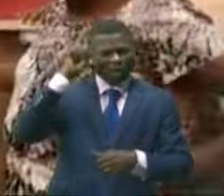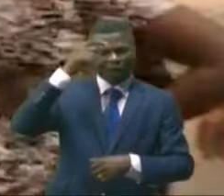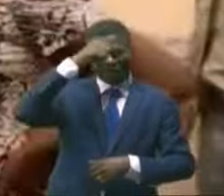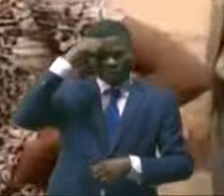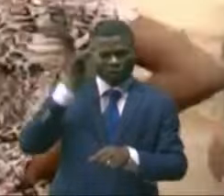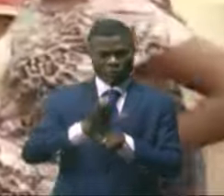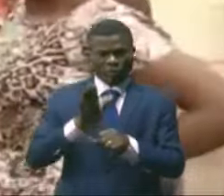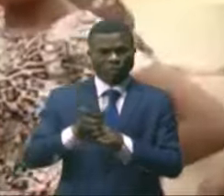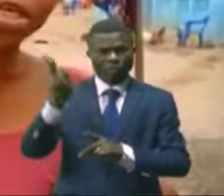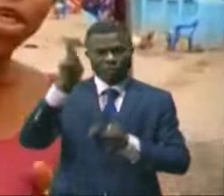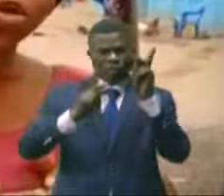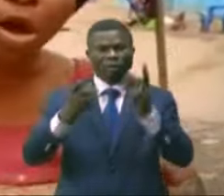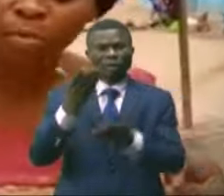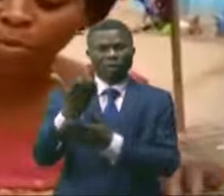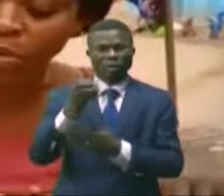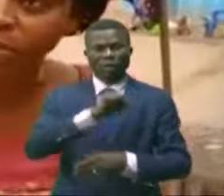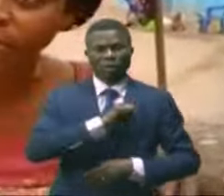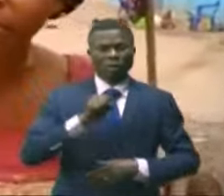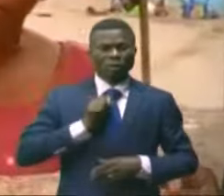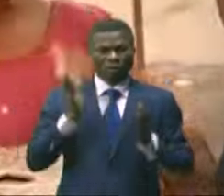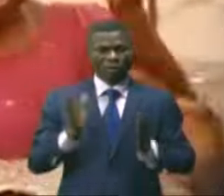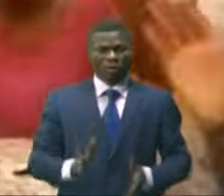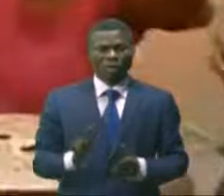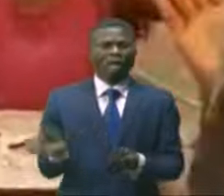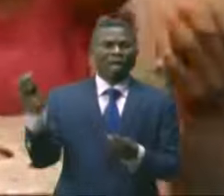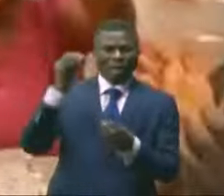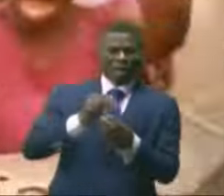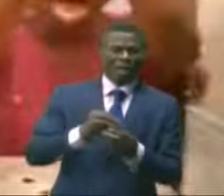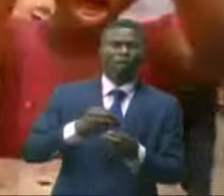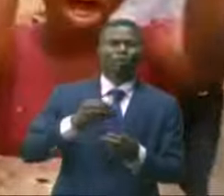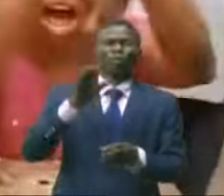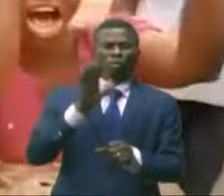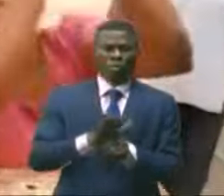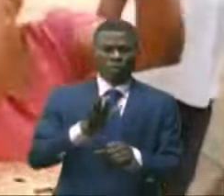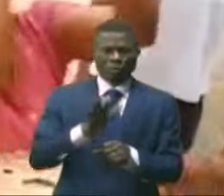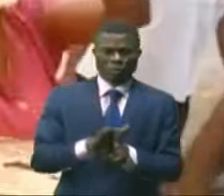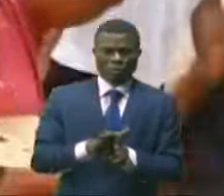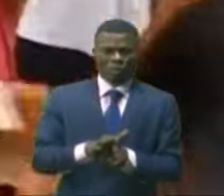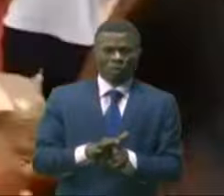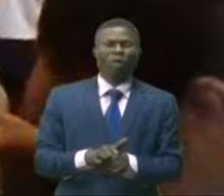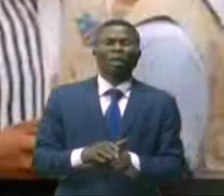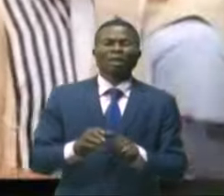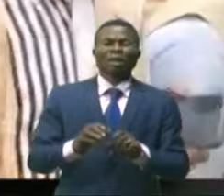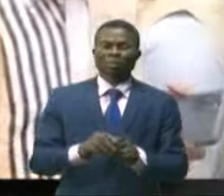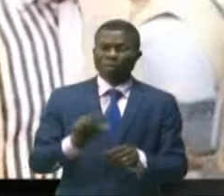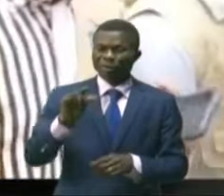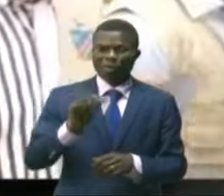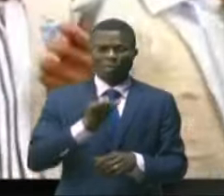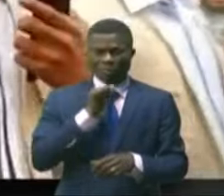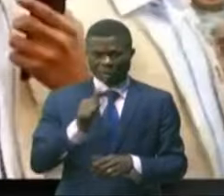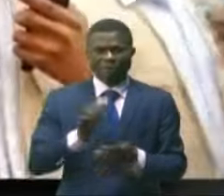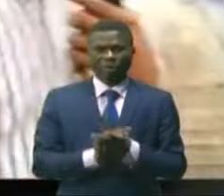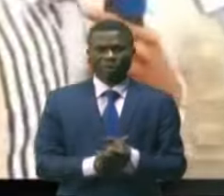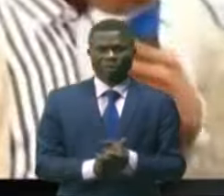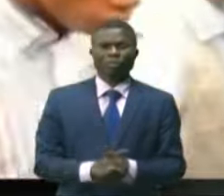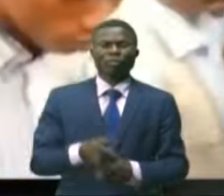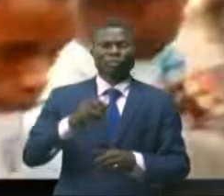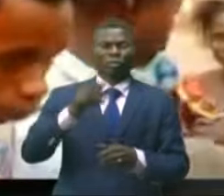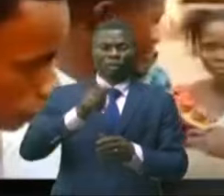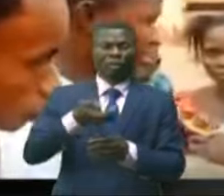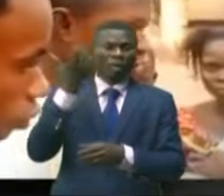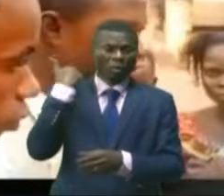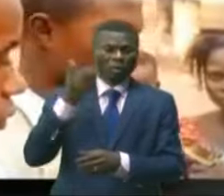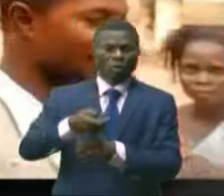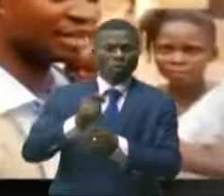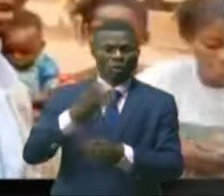Et la population demande aux sénateurs de multiplier les efforts, de faire beaucoup plus que ça. Ces forages étant construits dans